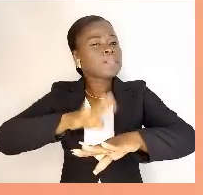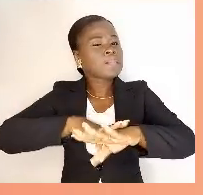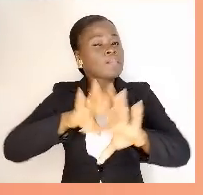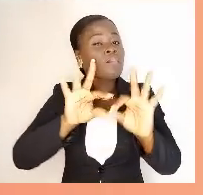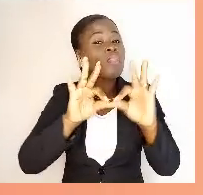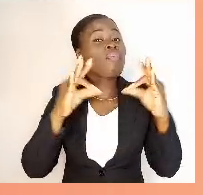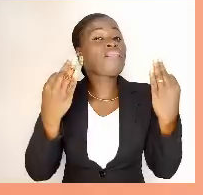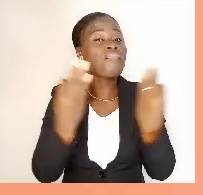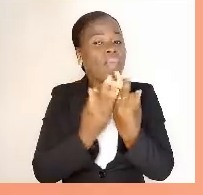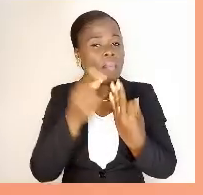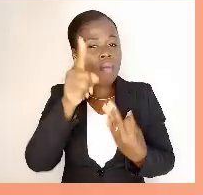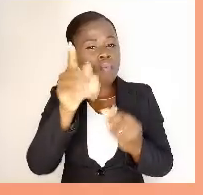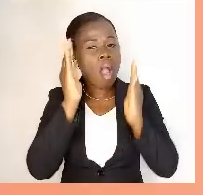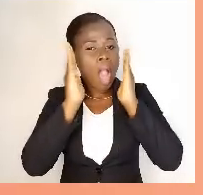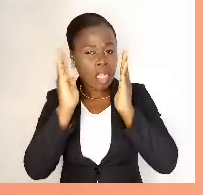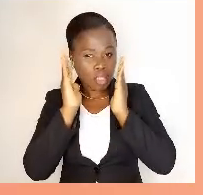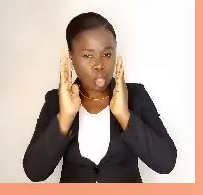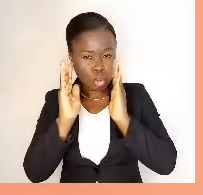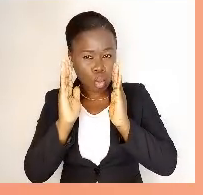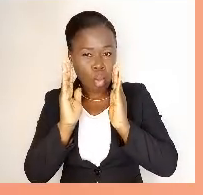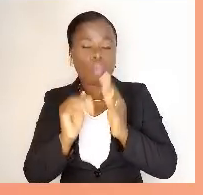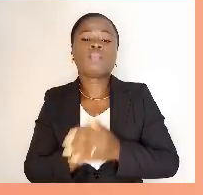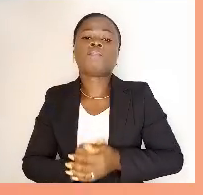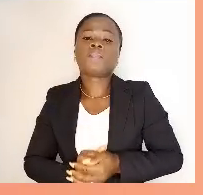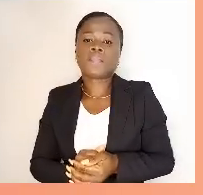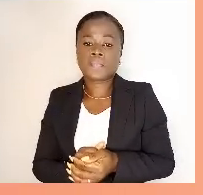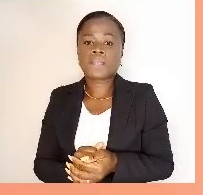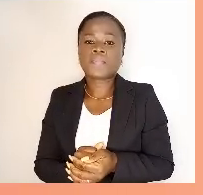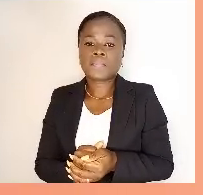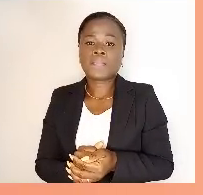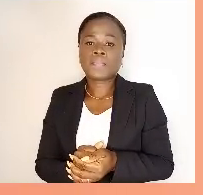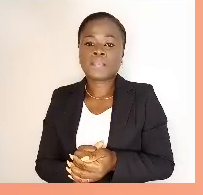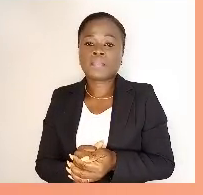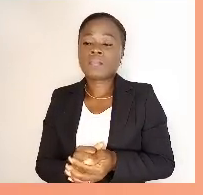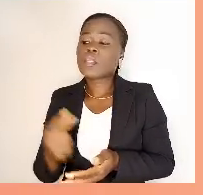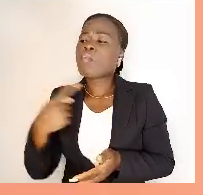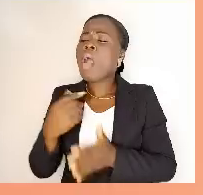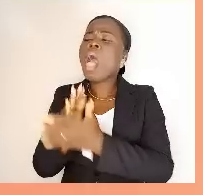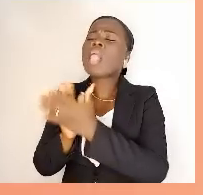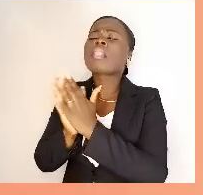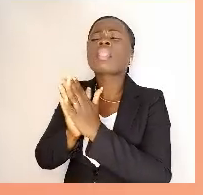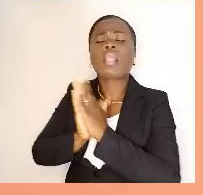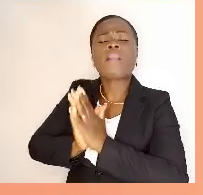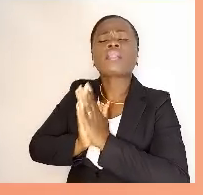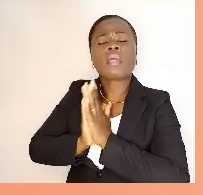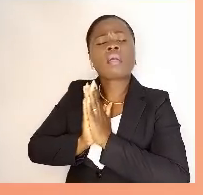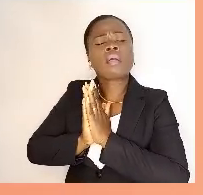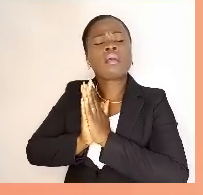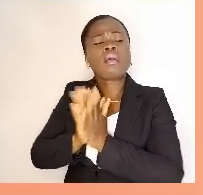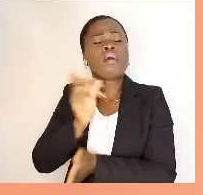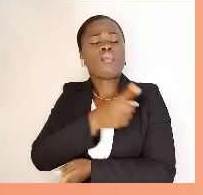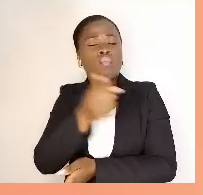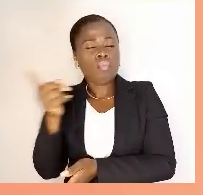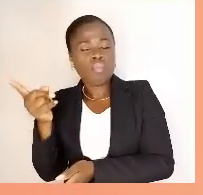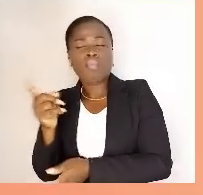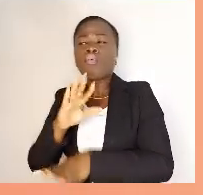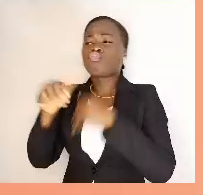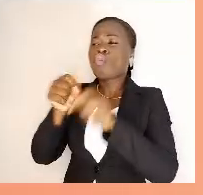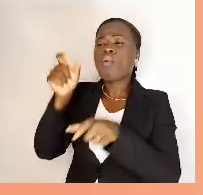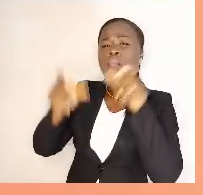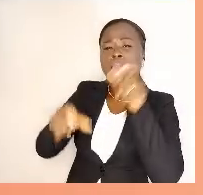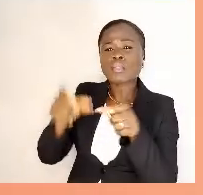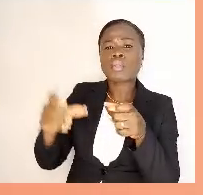J'invite fortement les parents et les familles à plus de vigilance. Je demande solennellement aux